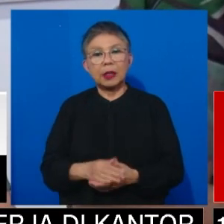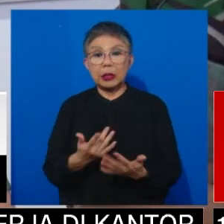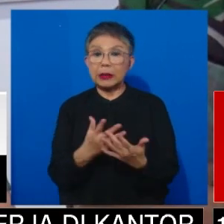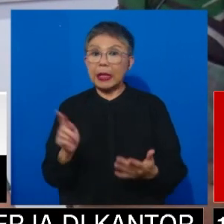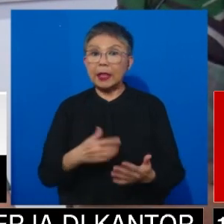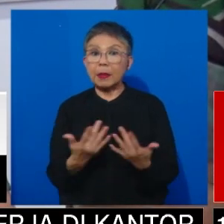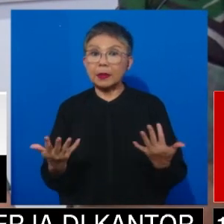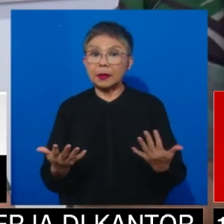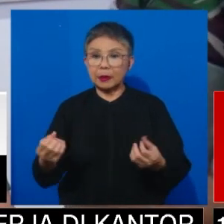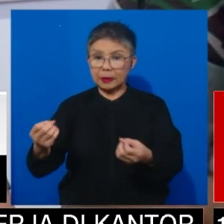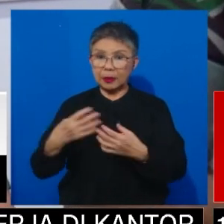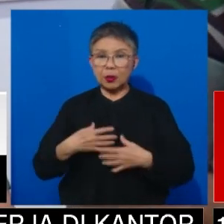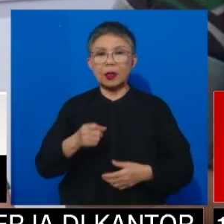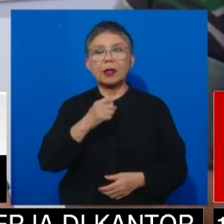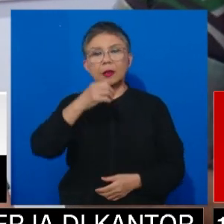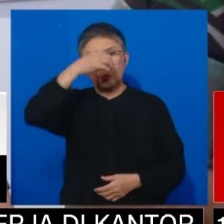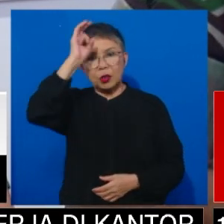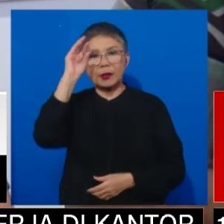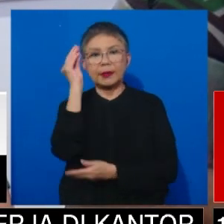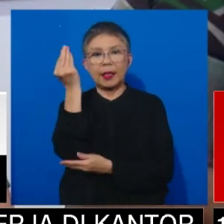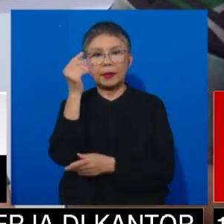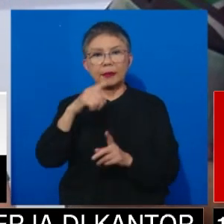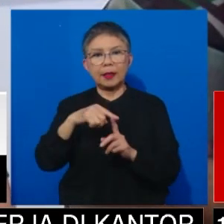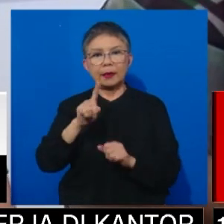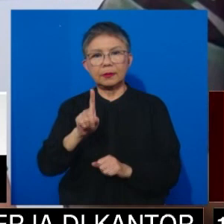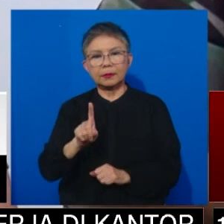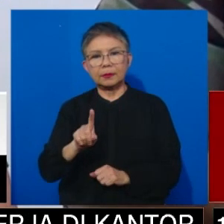masyarakat kepada Polda Metro Jaya pada tanggal